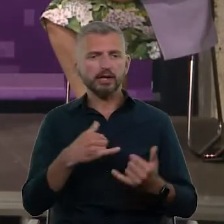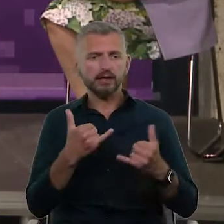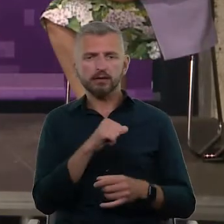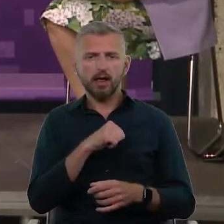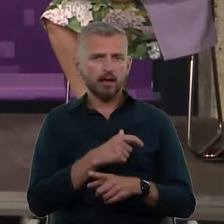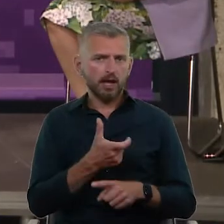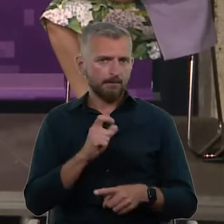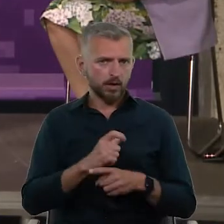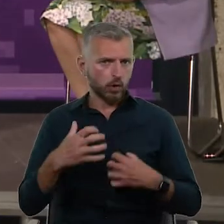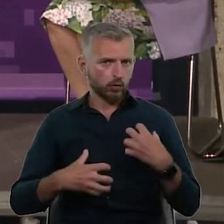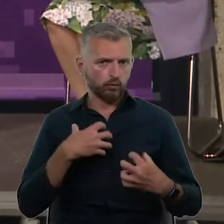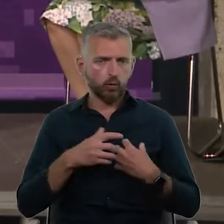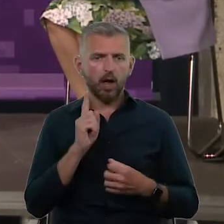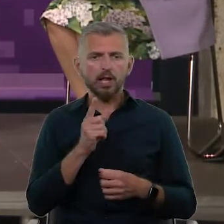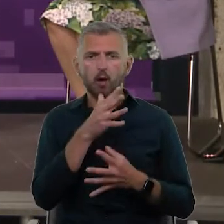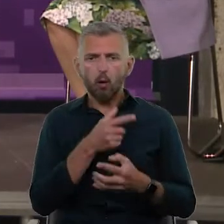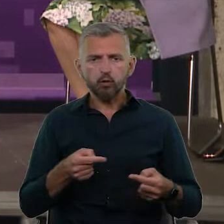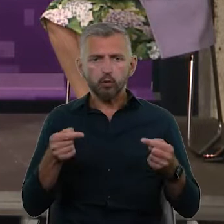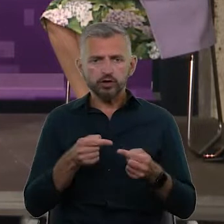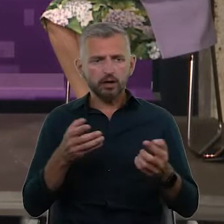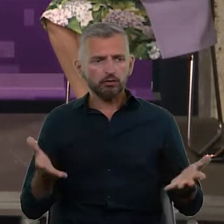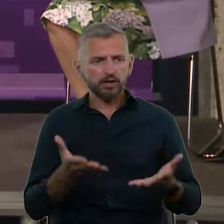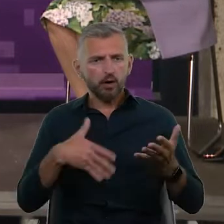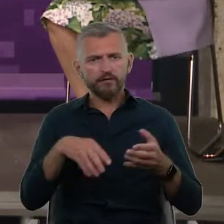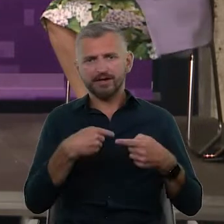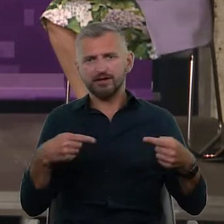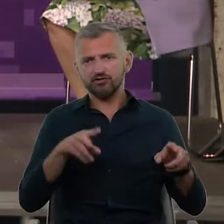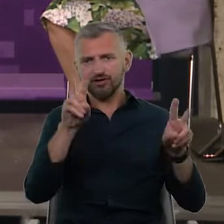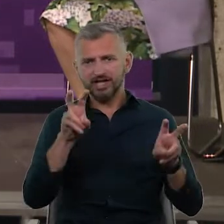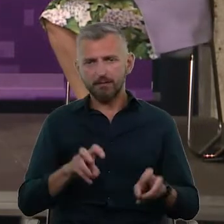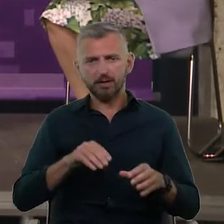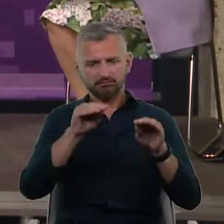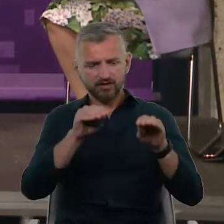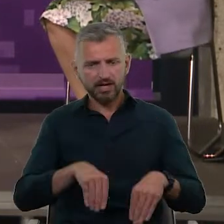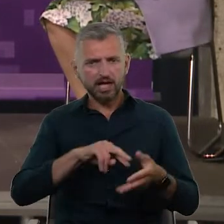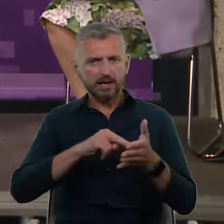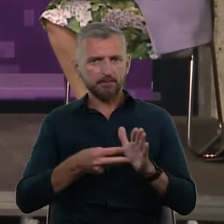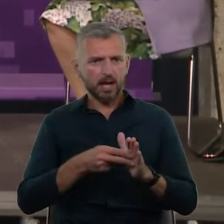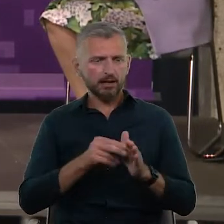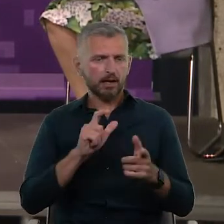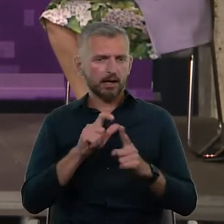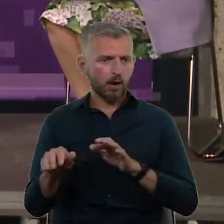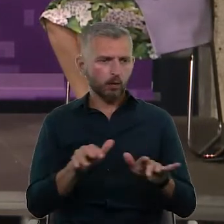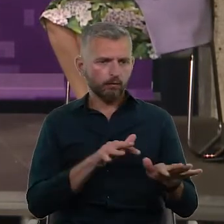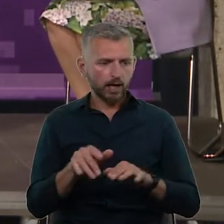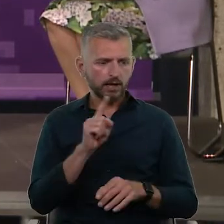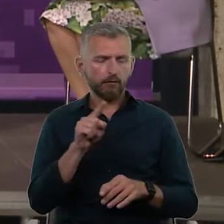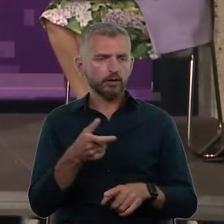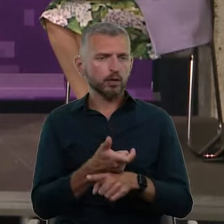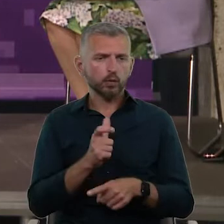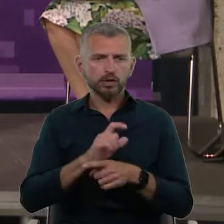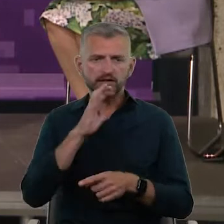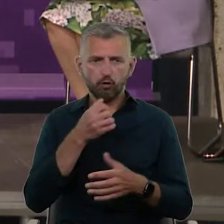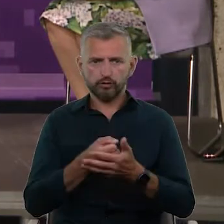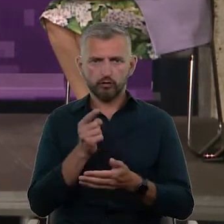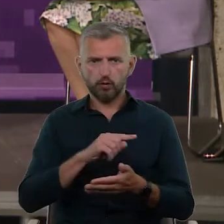турбує, але одночасно і піднімаються всі інші теми, складається певний план реагування. І вони насправді дуже серйозно до того